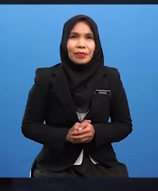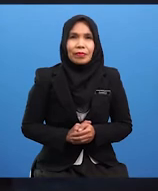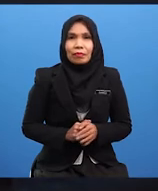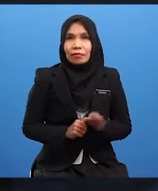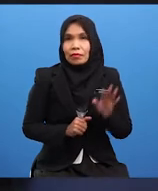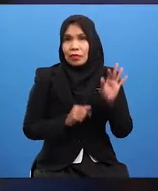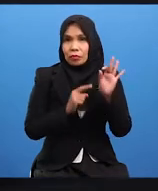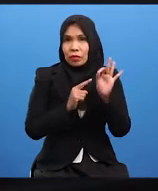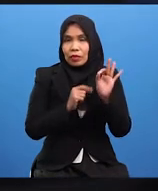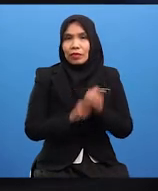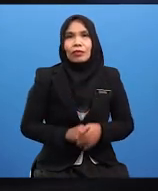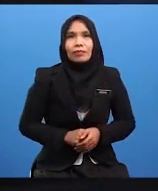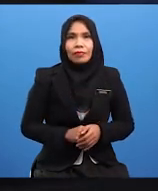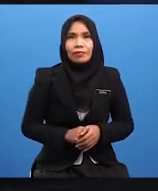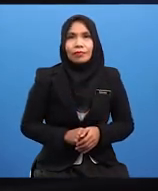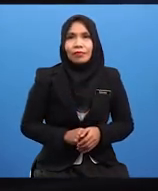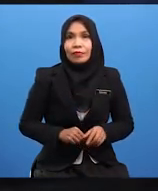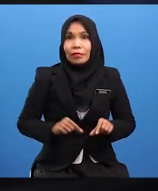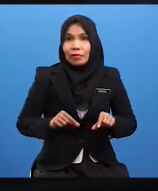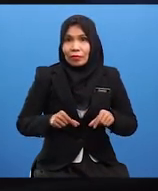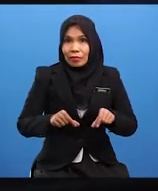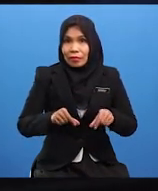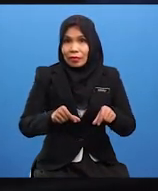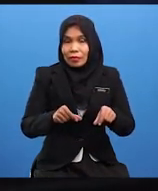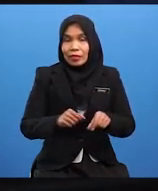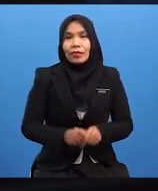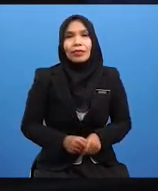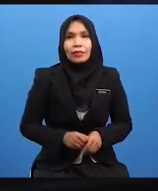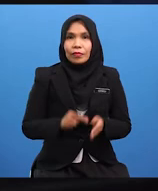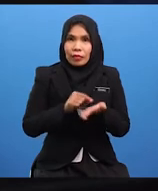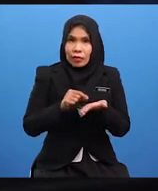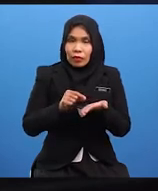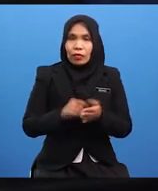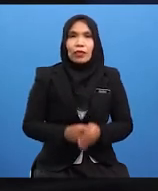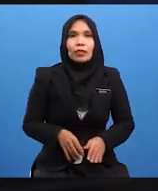Sembilan, gelek dakwat pada blok ukir.